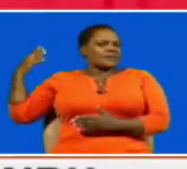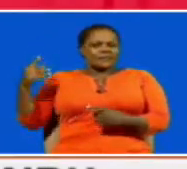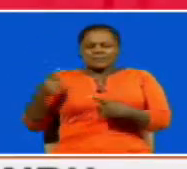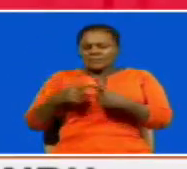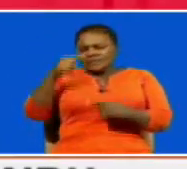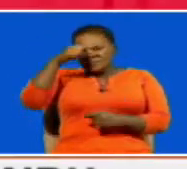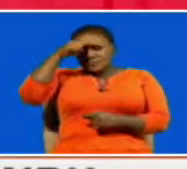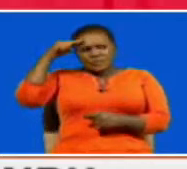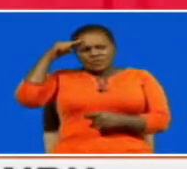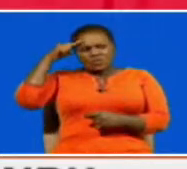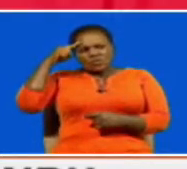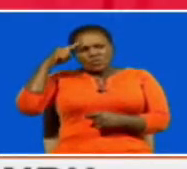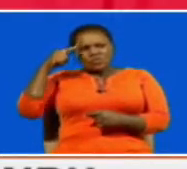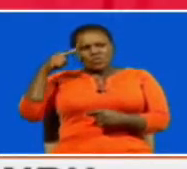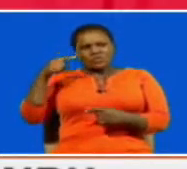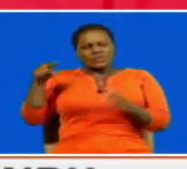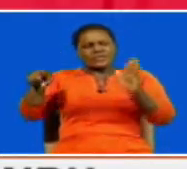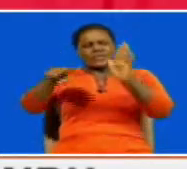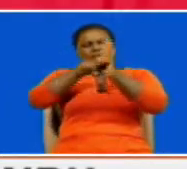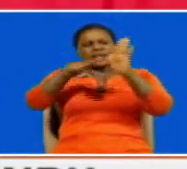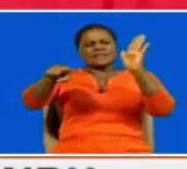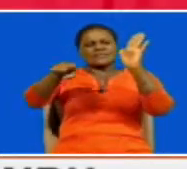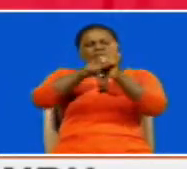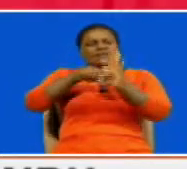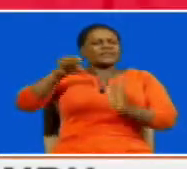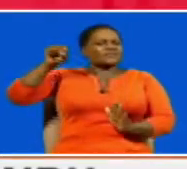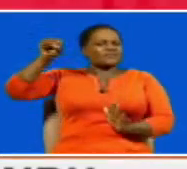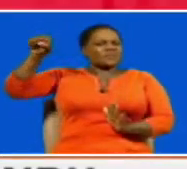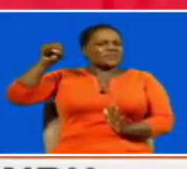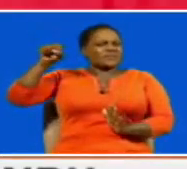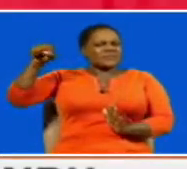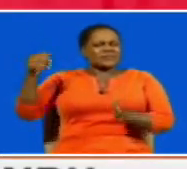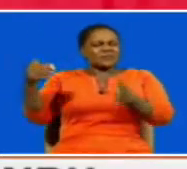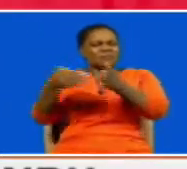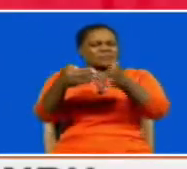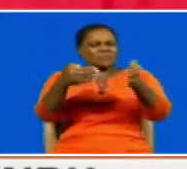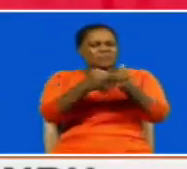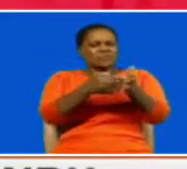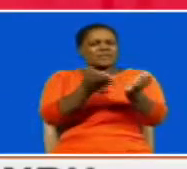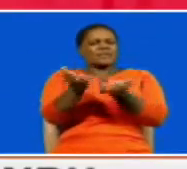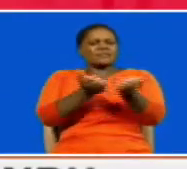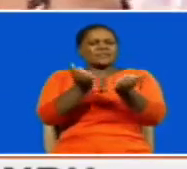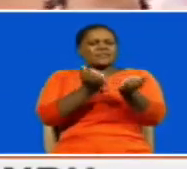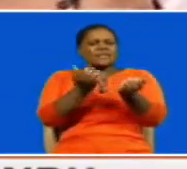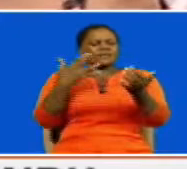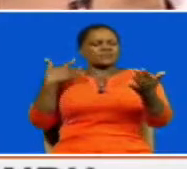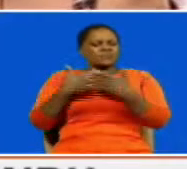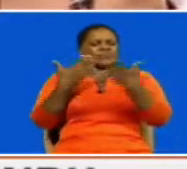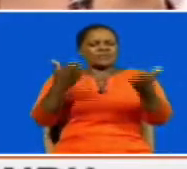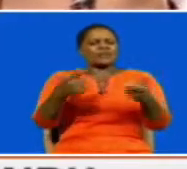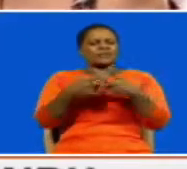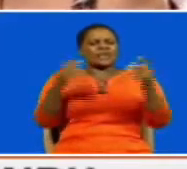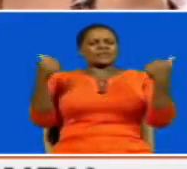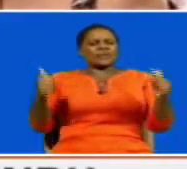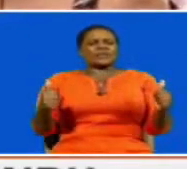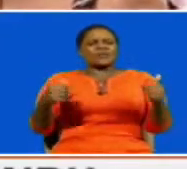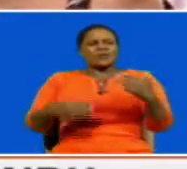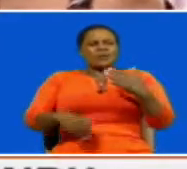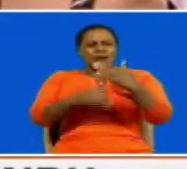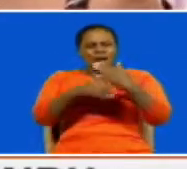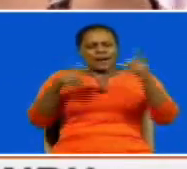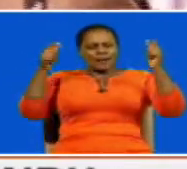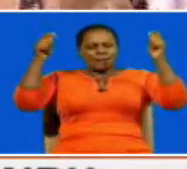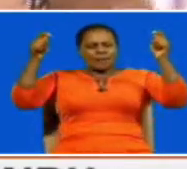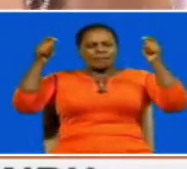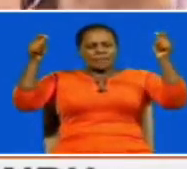but because of bureaucracy and negative politics, this investment has delayed. Ruto akiongeza kuwa